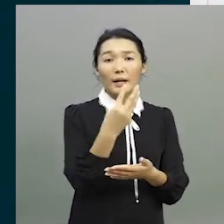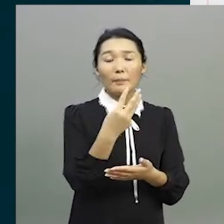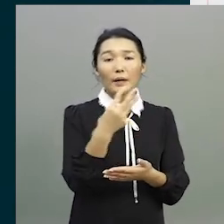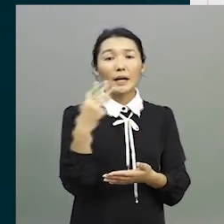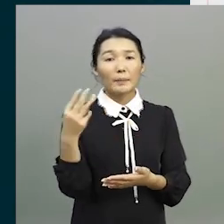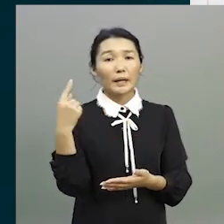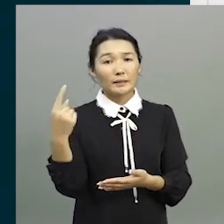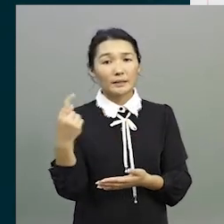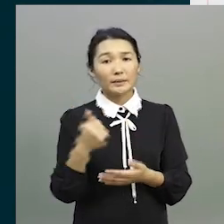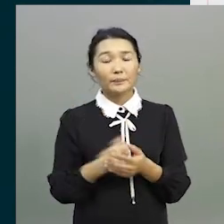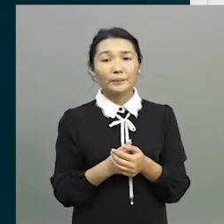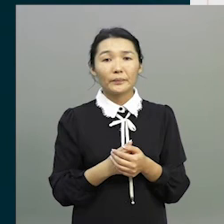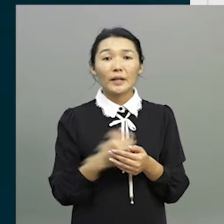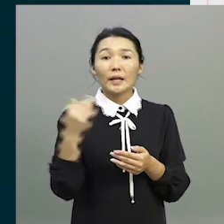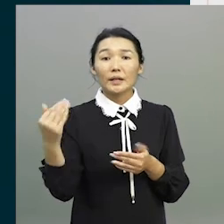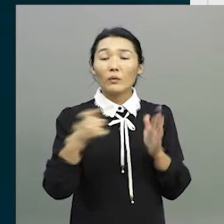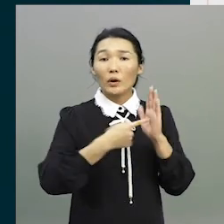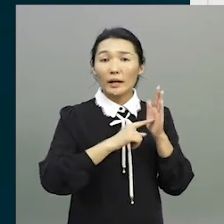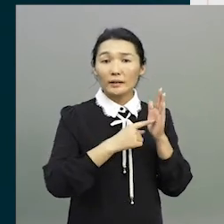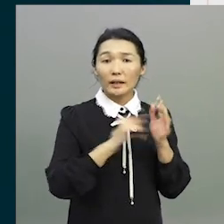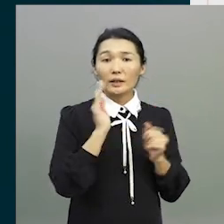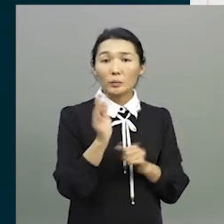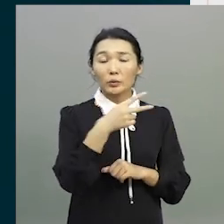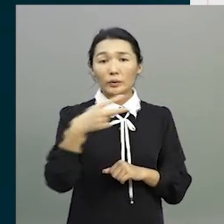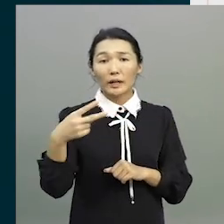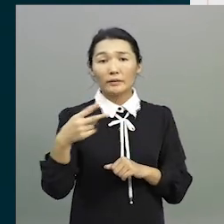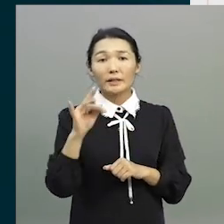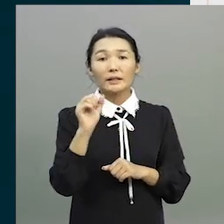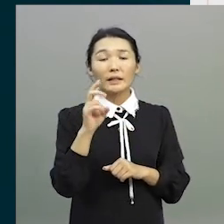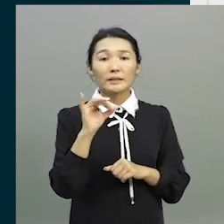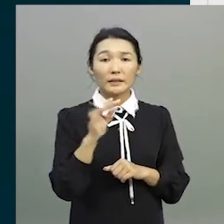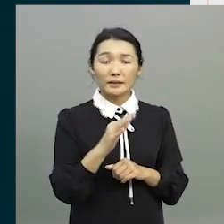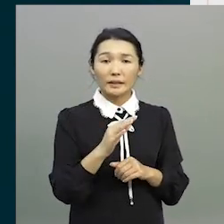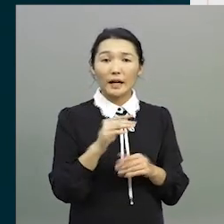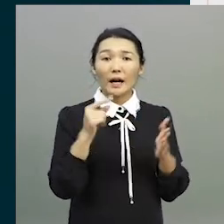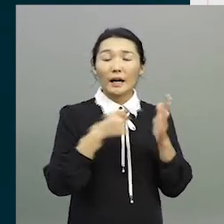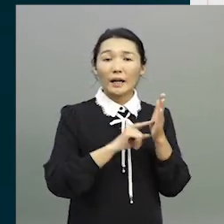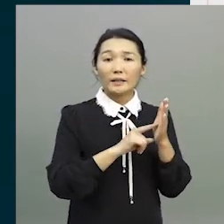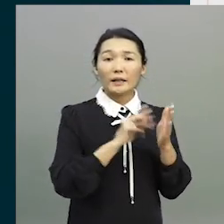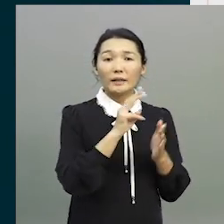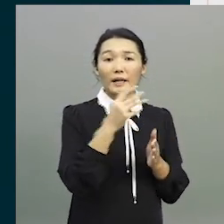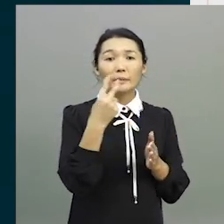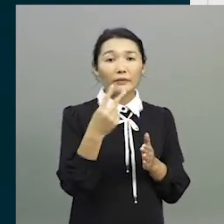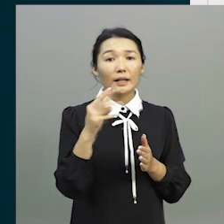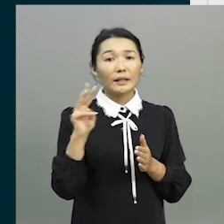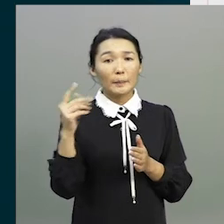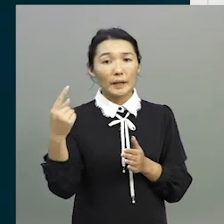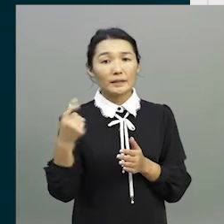1 его координаты будут равны разностей координат точек м2 и м1